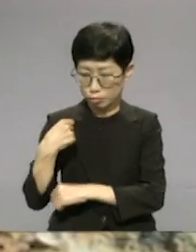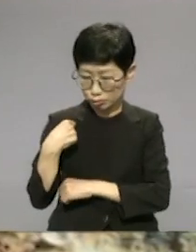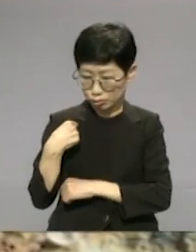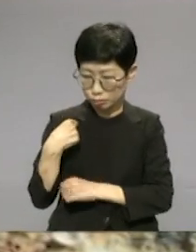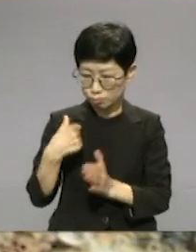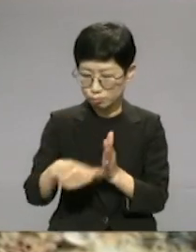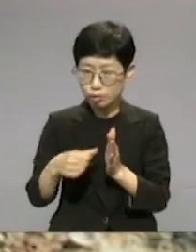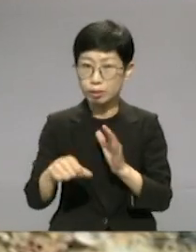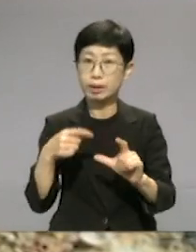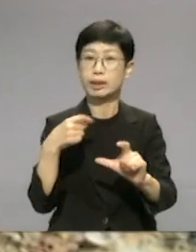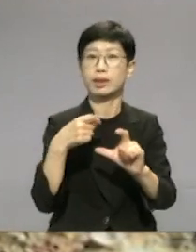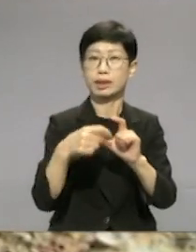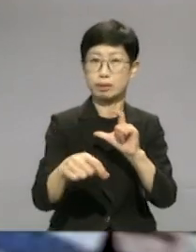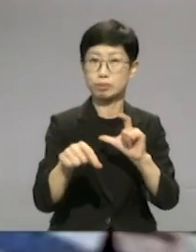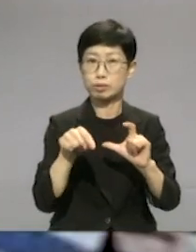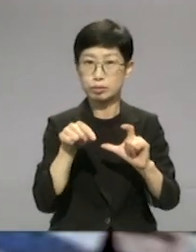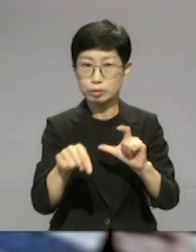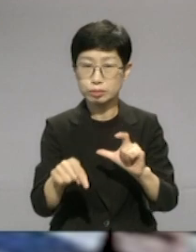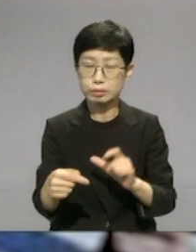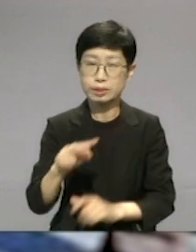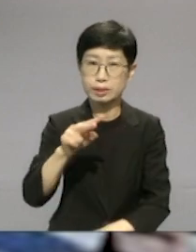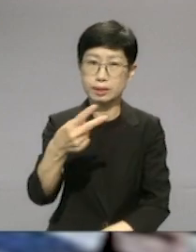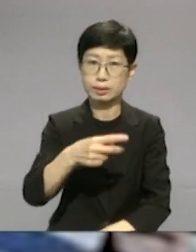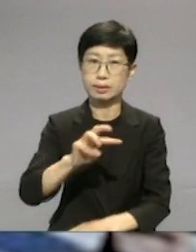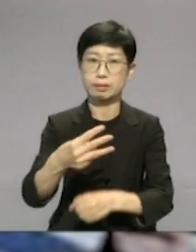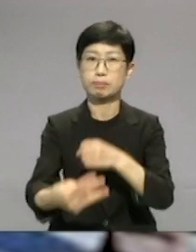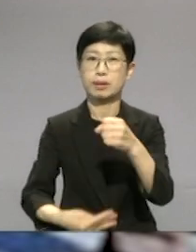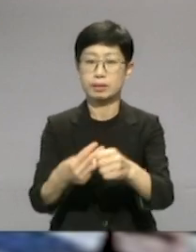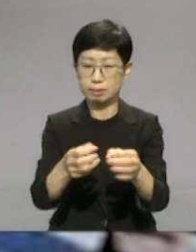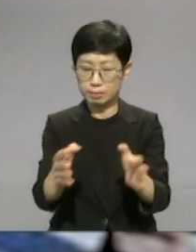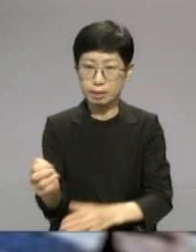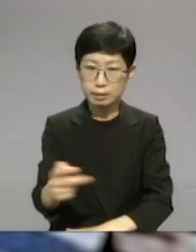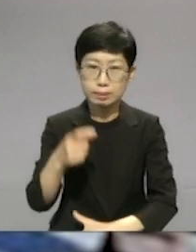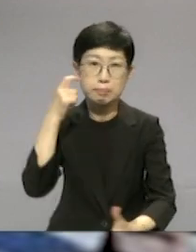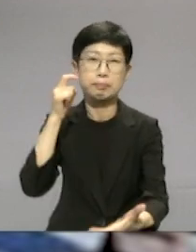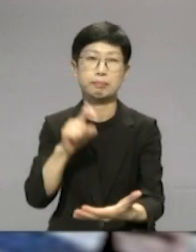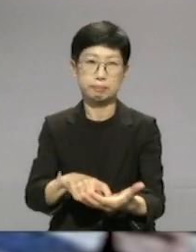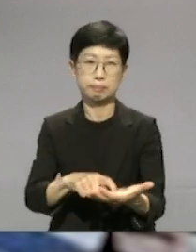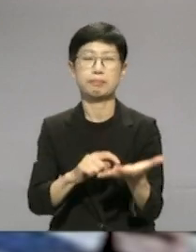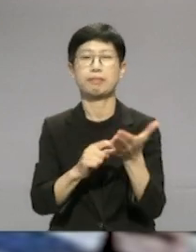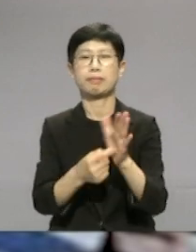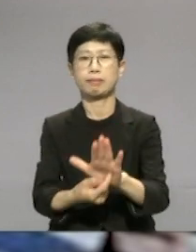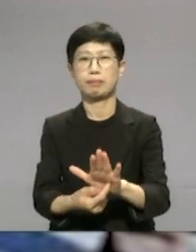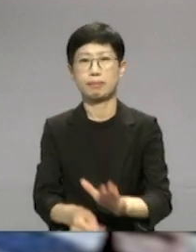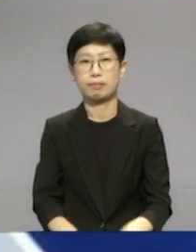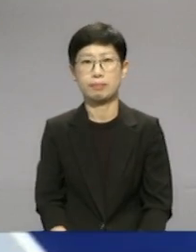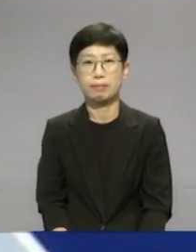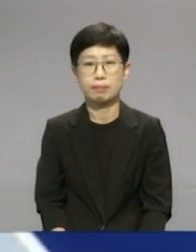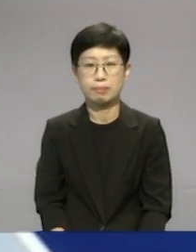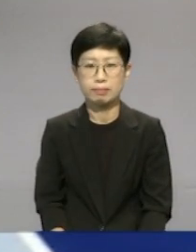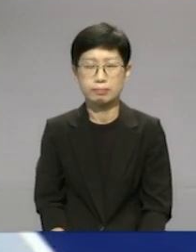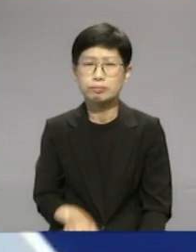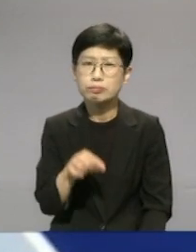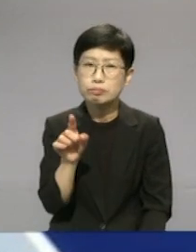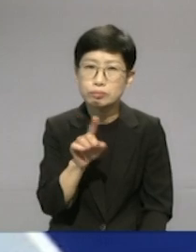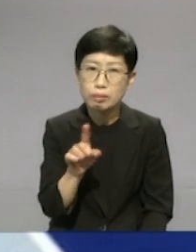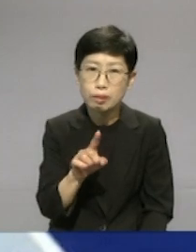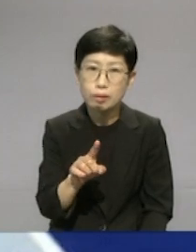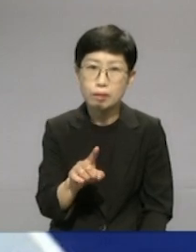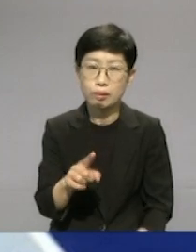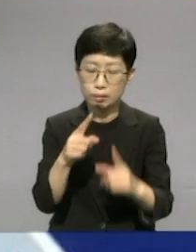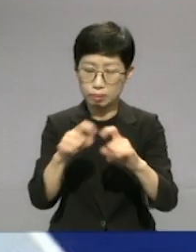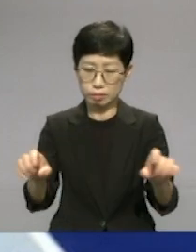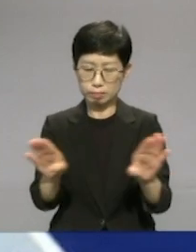청동 공성추가 약 2300년 만에 다시 빛을 보게 됐다고 전했는데요 공성추 성문을